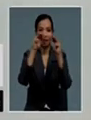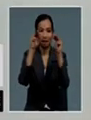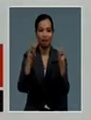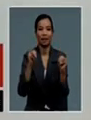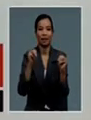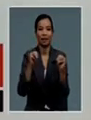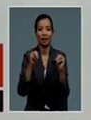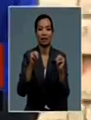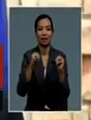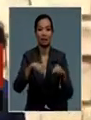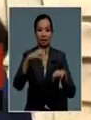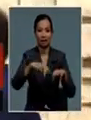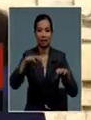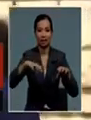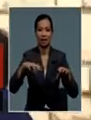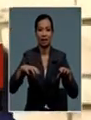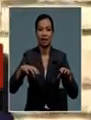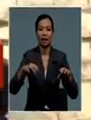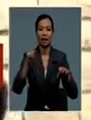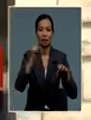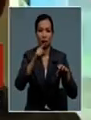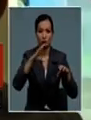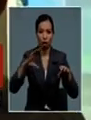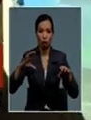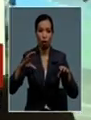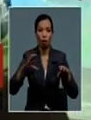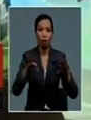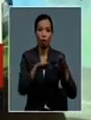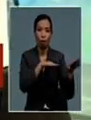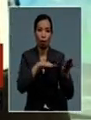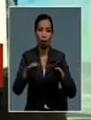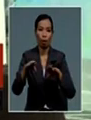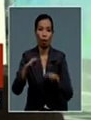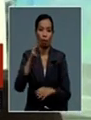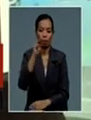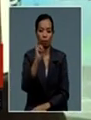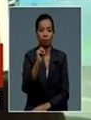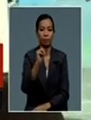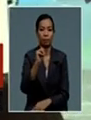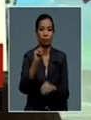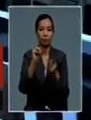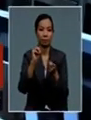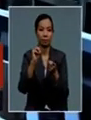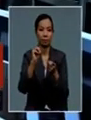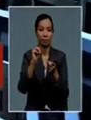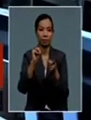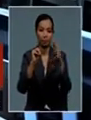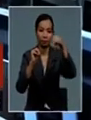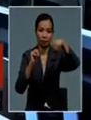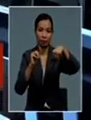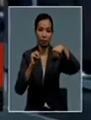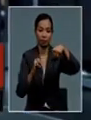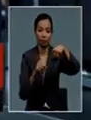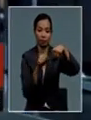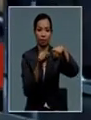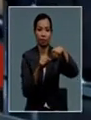กว่า100สาขาอย ่ างที่คุณแนนว่านะคะพร้อมใจการพลิกกลับโลโก้จากเดิมเนี่ยถ้าพลิกคว่ำธรรมดาปกติก็คือเป็นตัว M